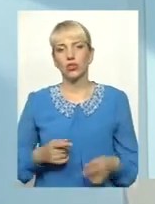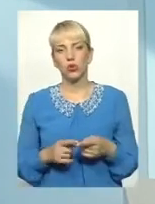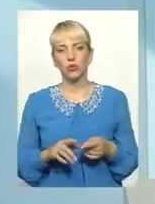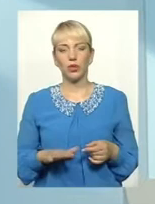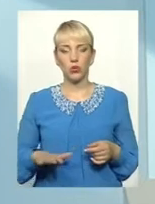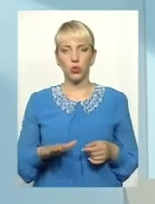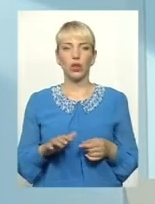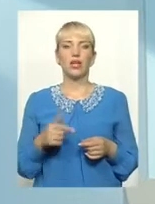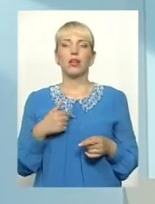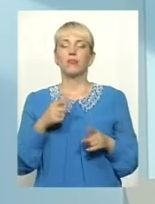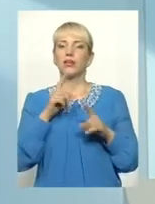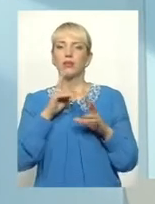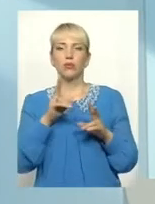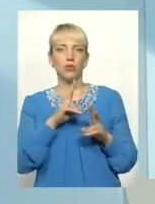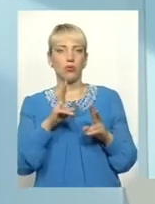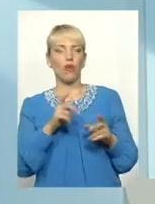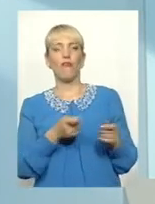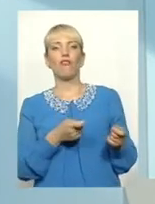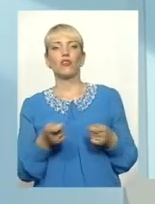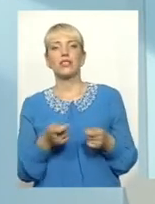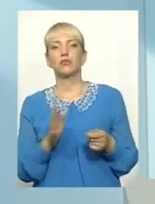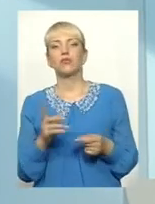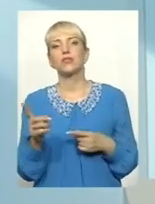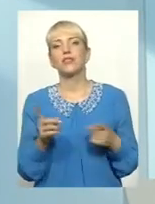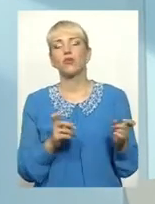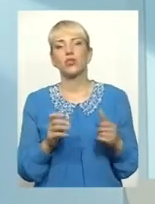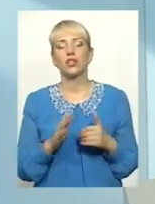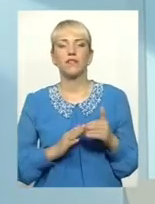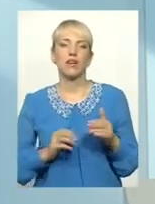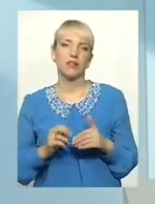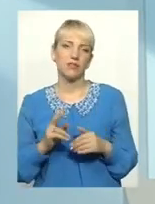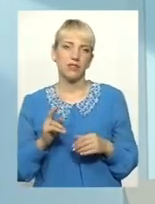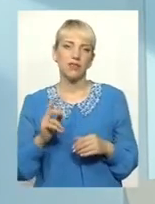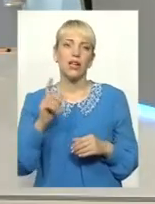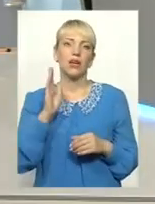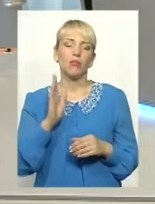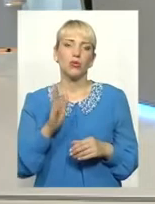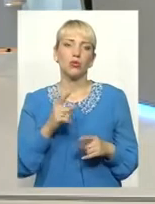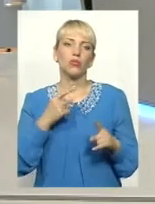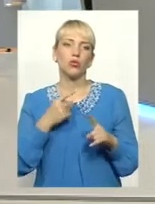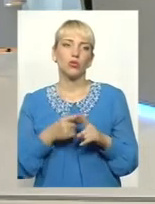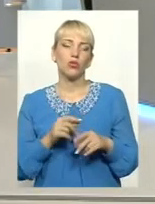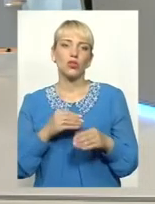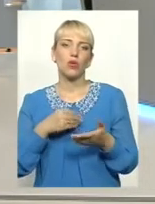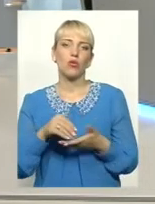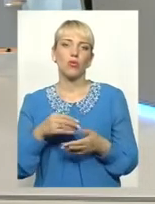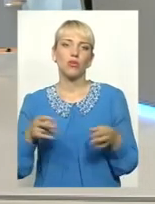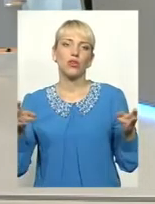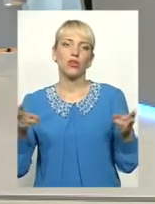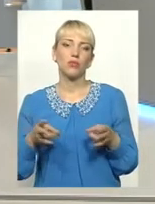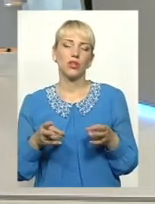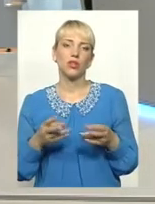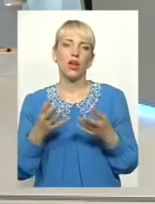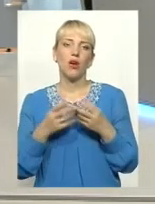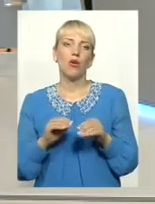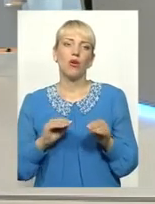будемо возити, ми будемо залучати фахівців, ми будемо додатково закуповувати необхідне обладнання для вилову,